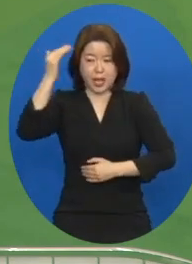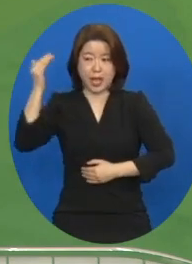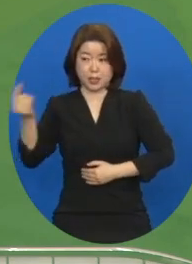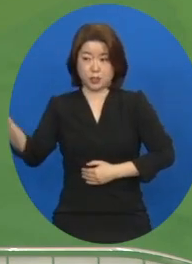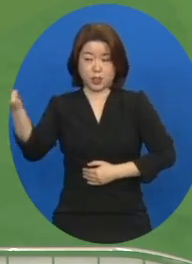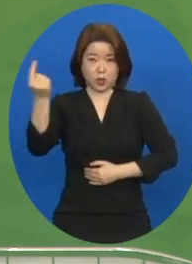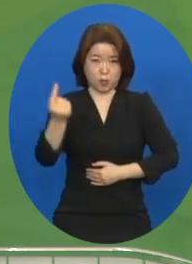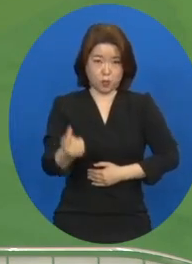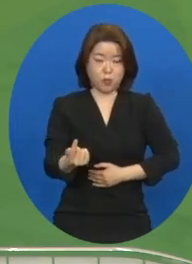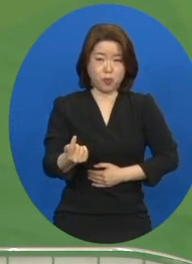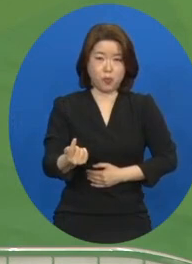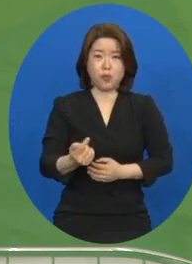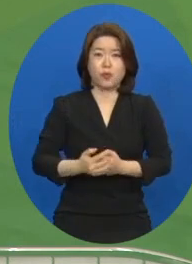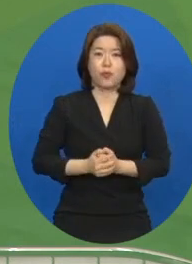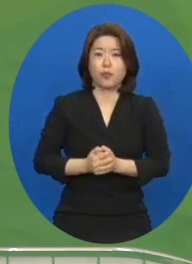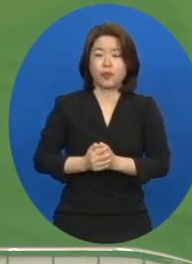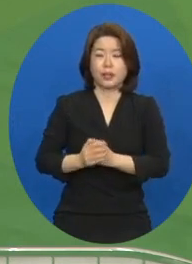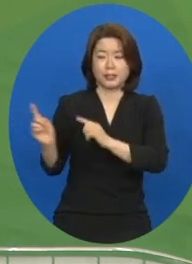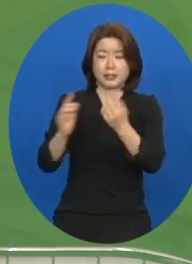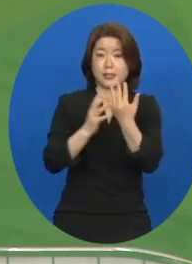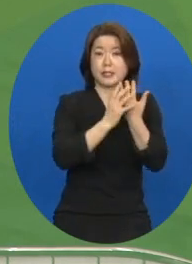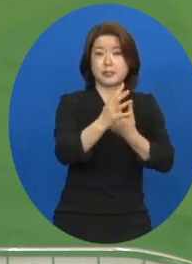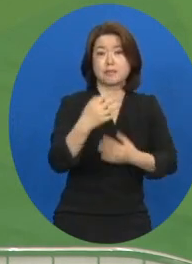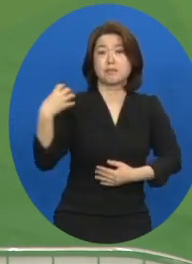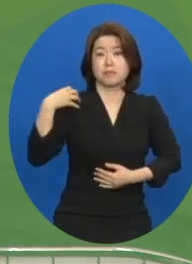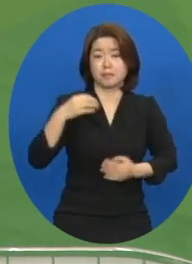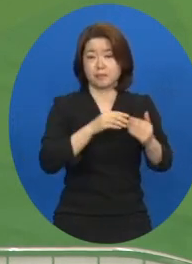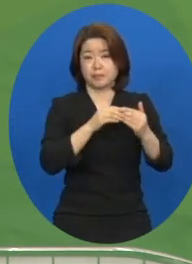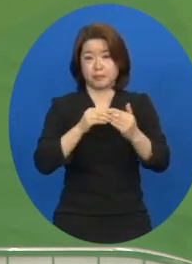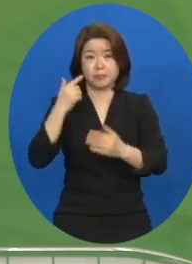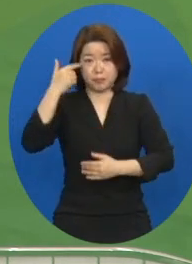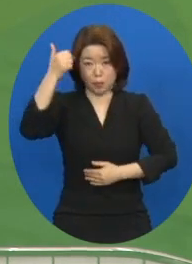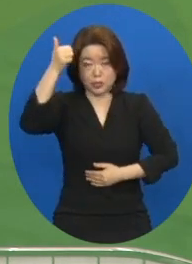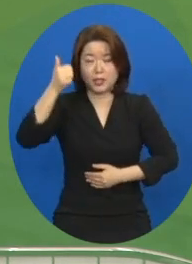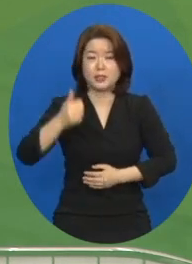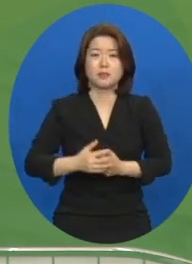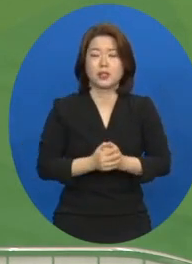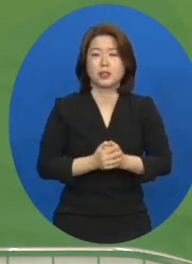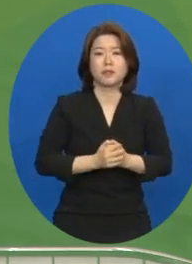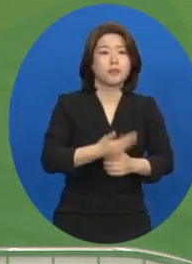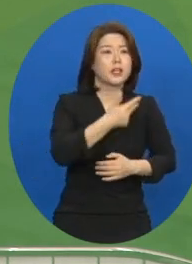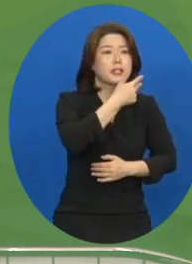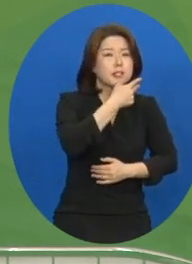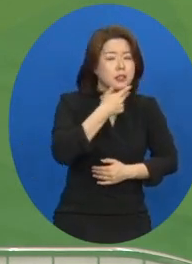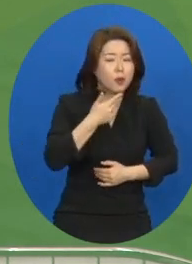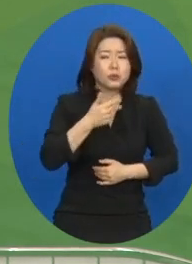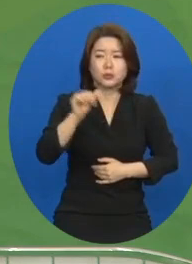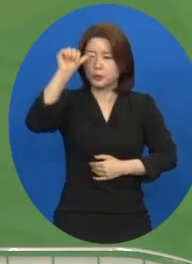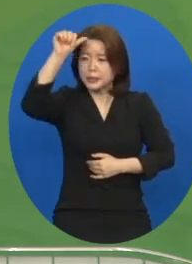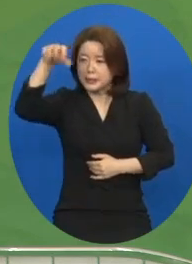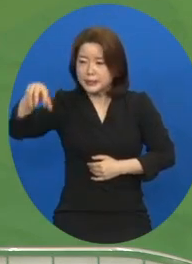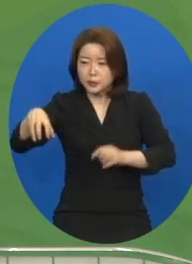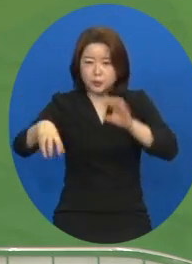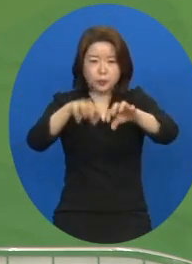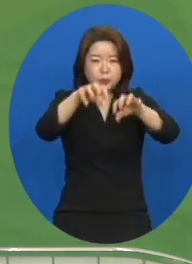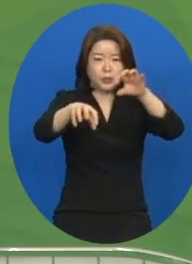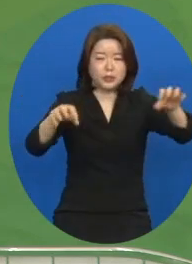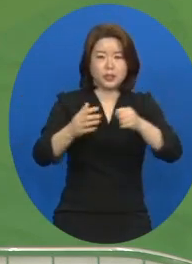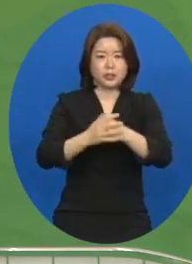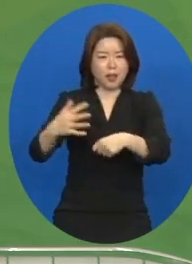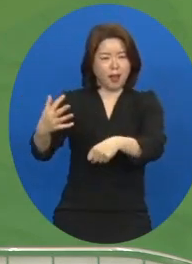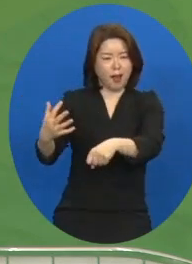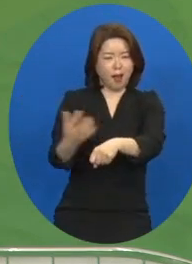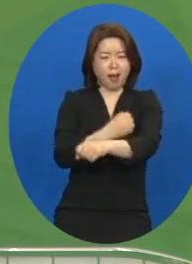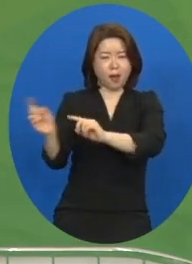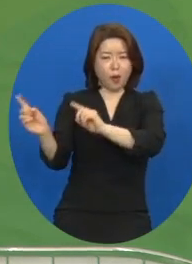그 집회를 인도하는 목사님들이 영국과 인도 등지에서 강력한